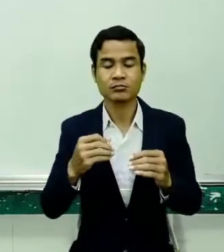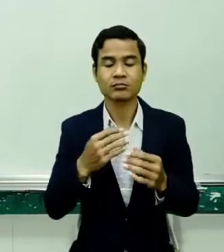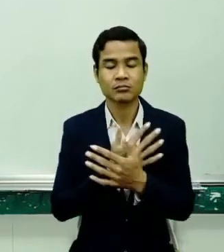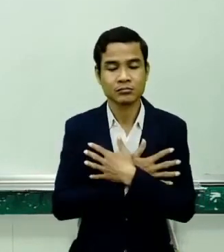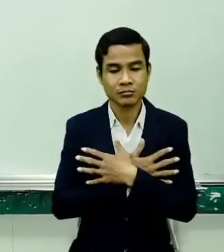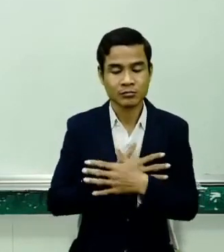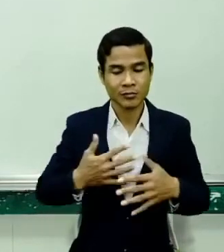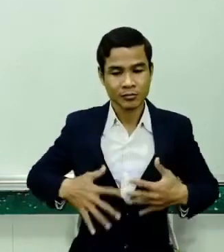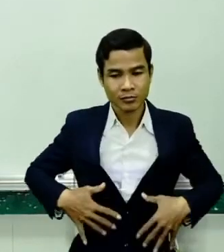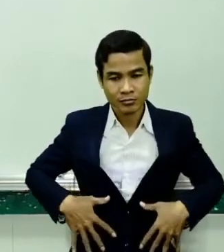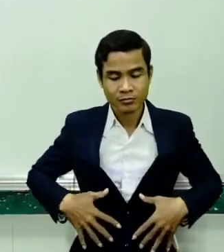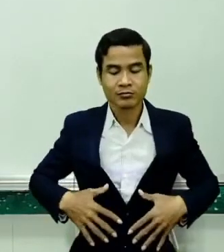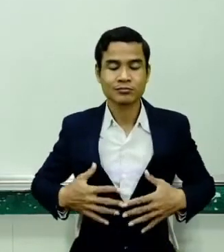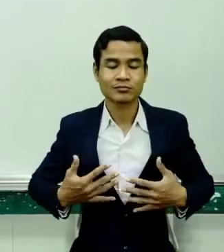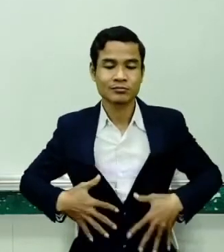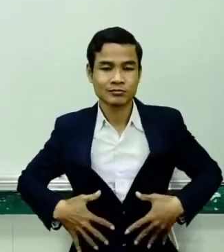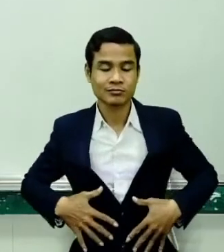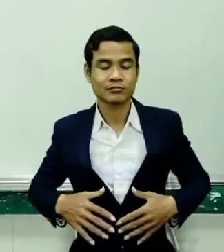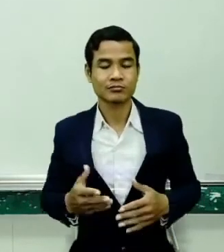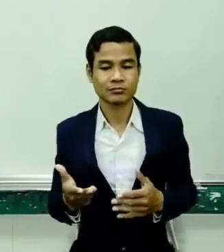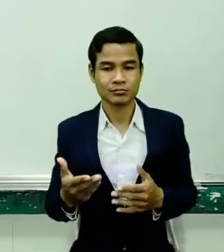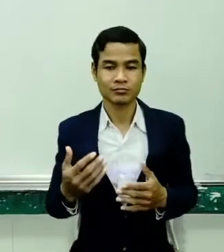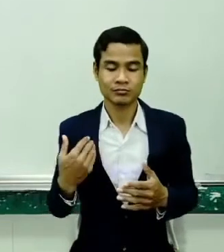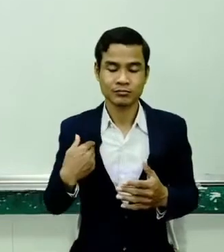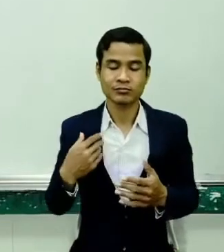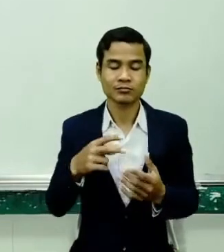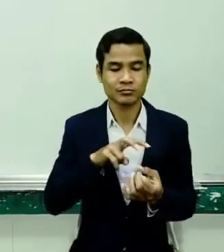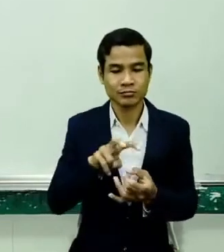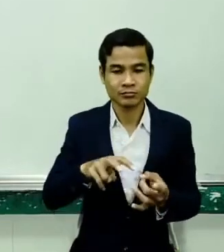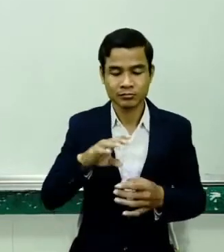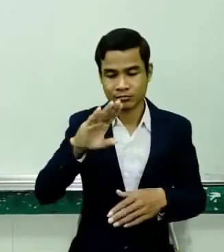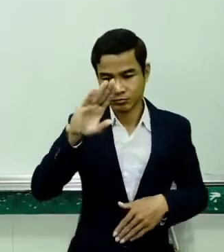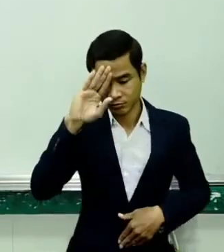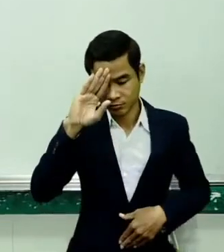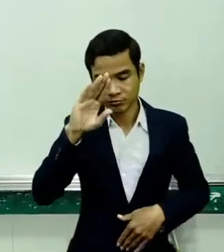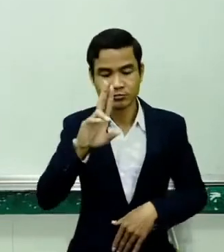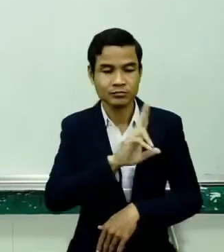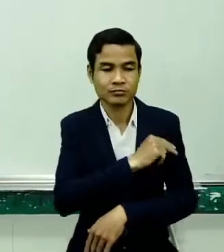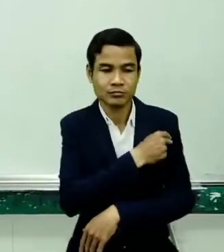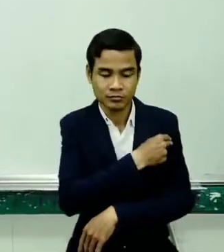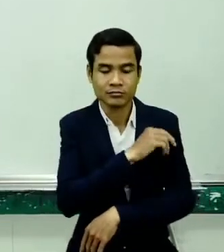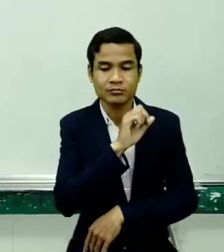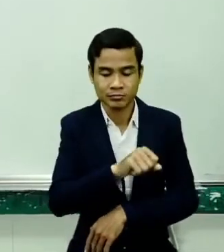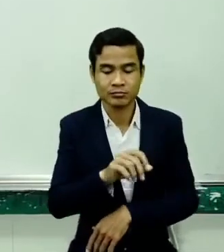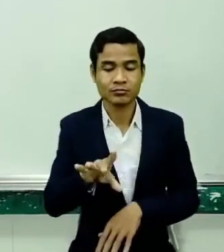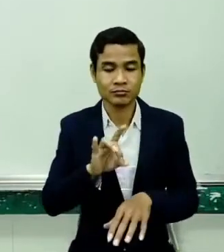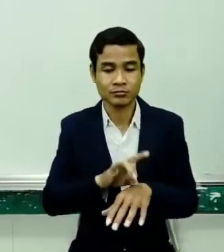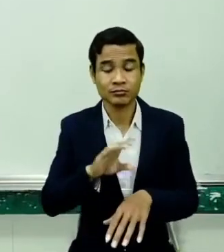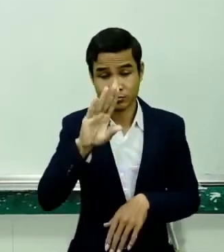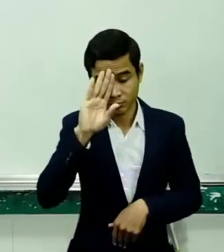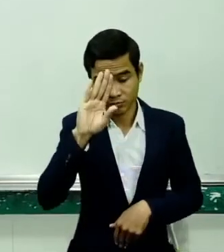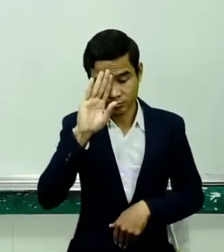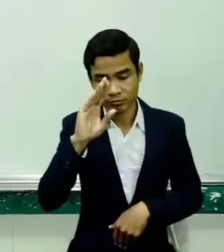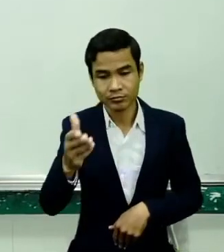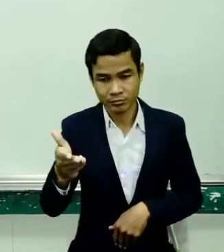sán Chà Cà phía ba chùm ngứ Nơi bê để con chứ Chà, nâng miền